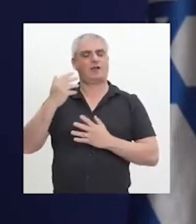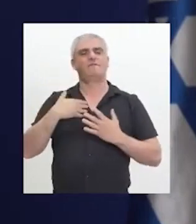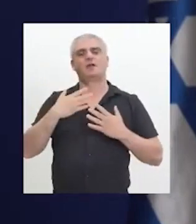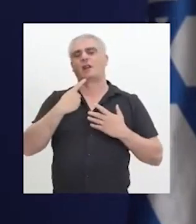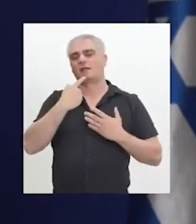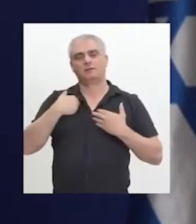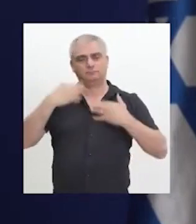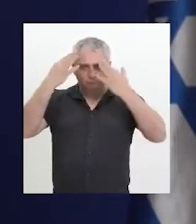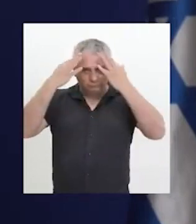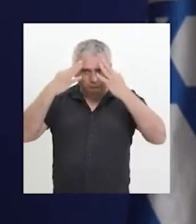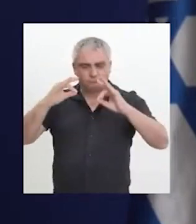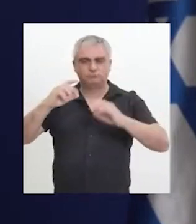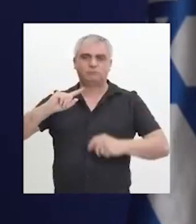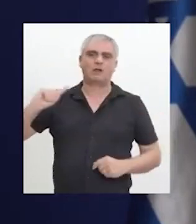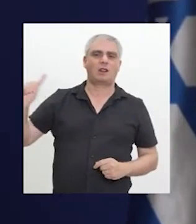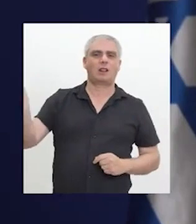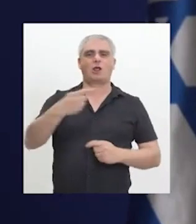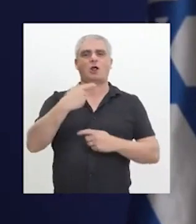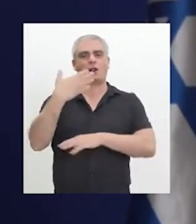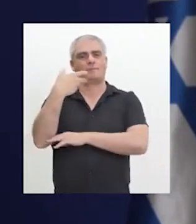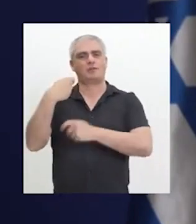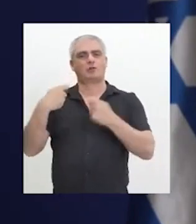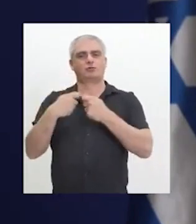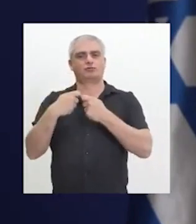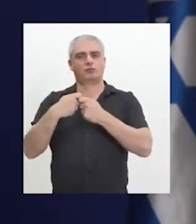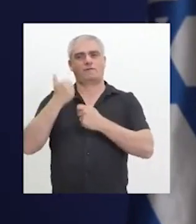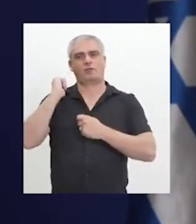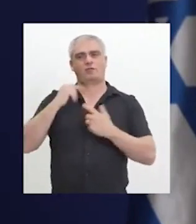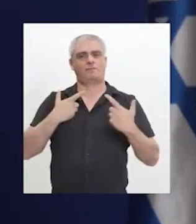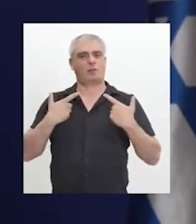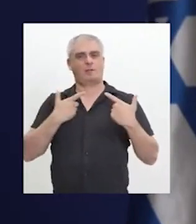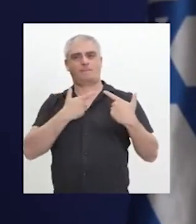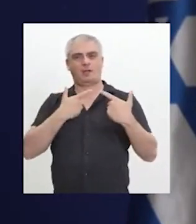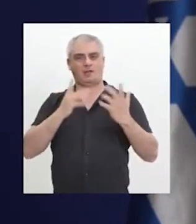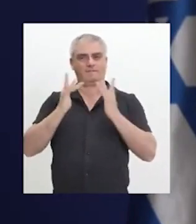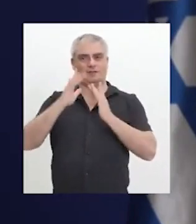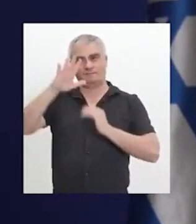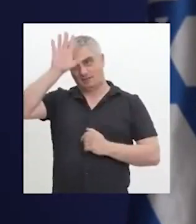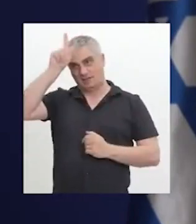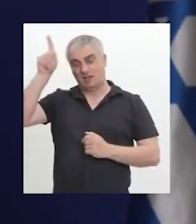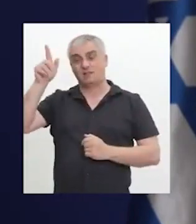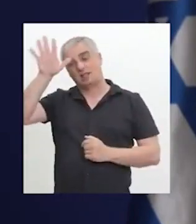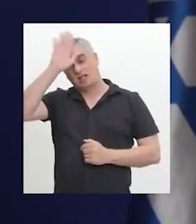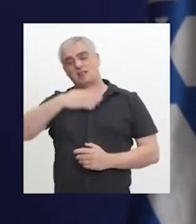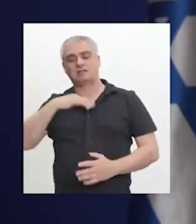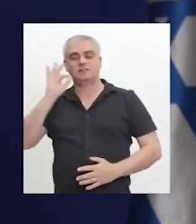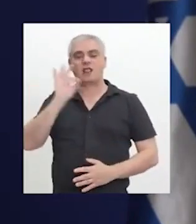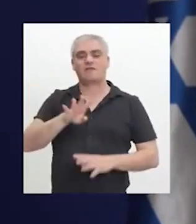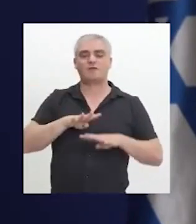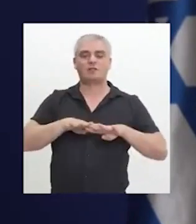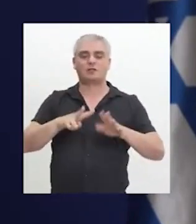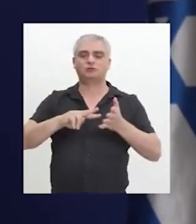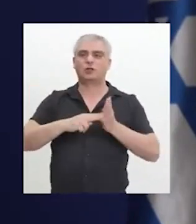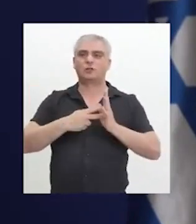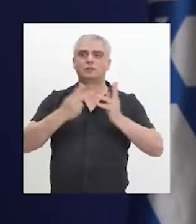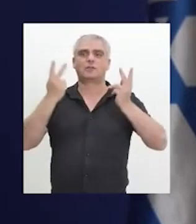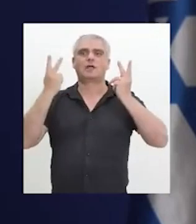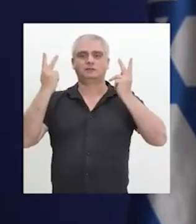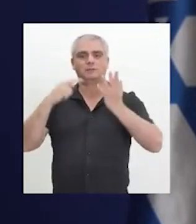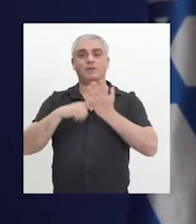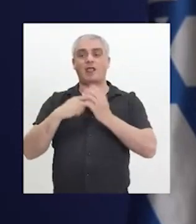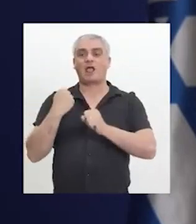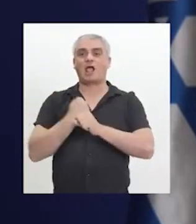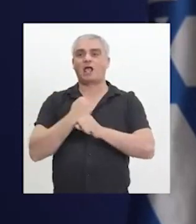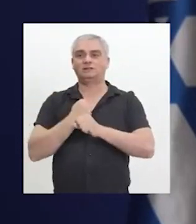למסור את ההערכה לכל השותפים אמש בקרב איראן רצתה לפגוע בתשתיות אסטרטגיות ולכן